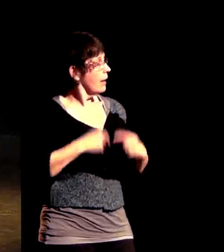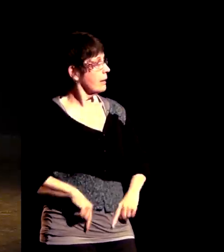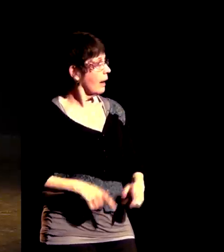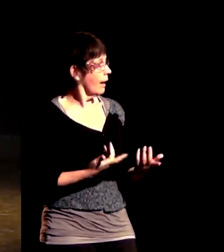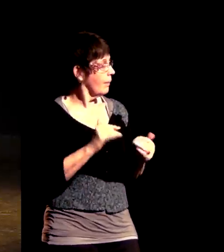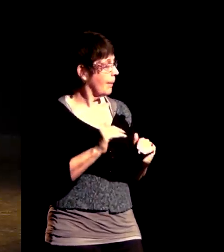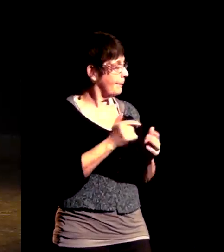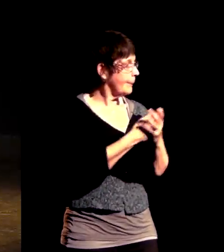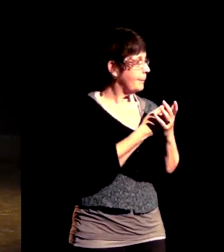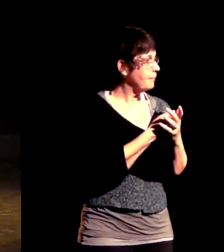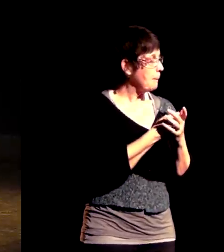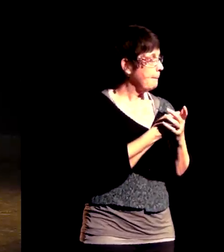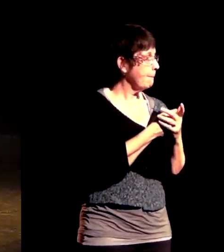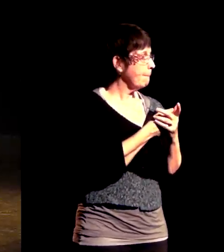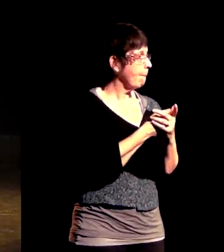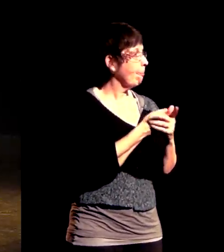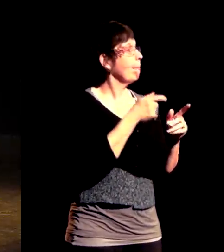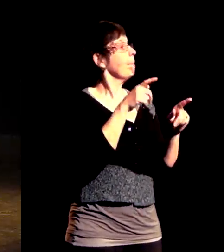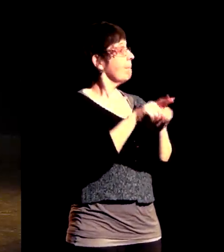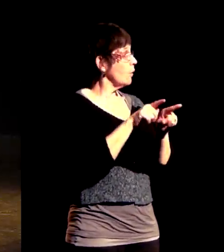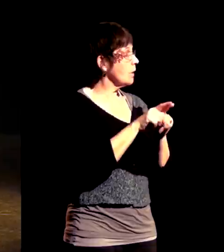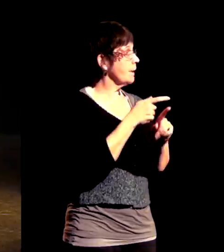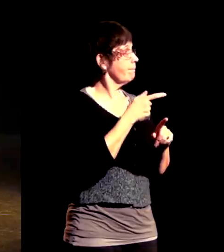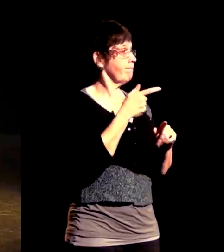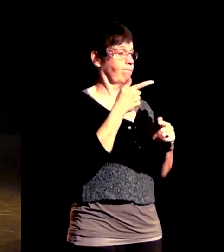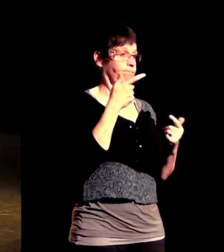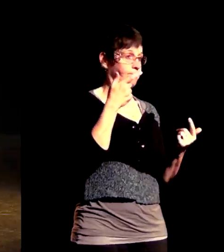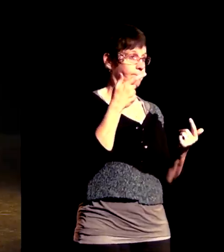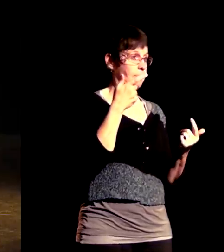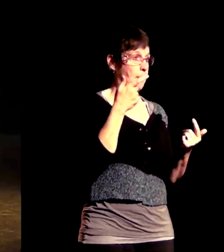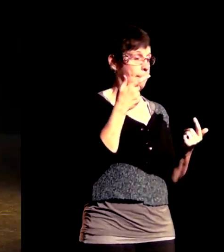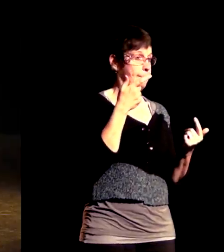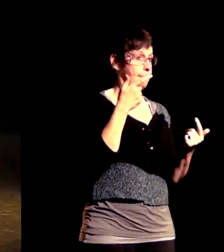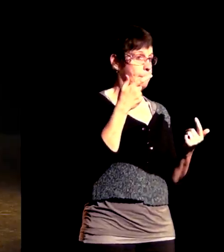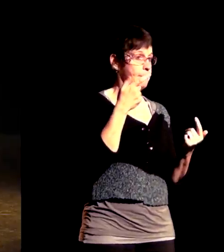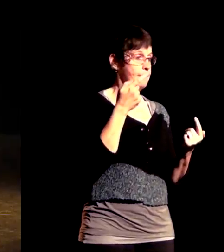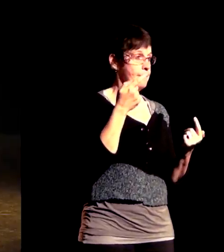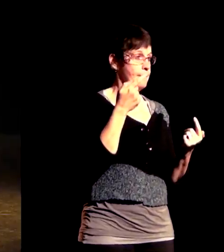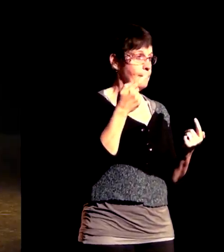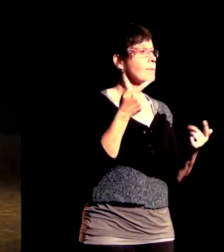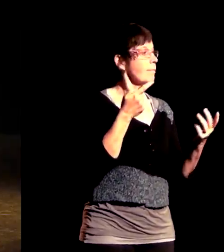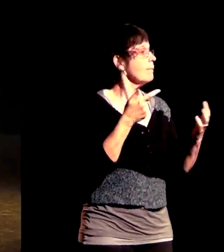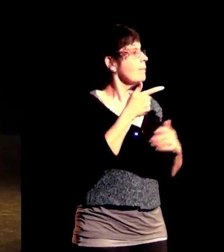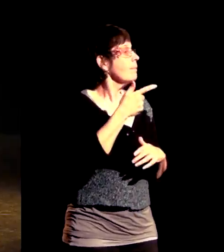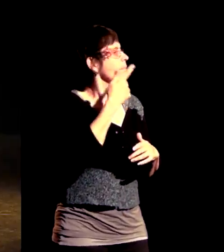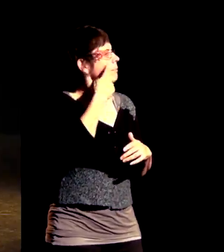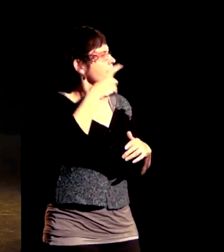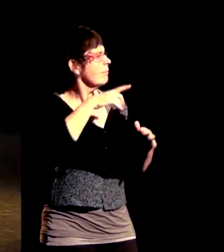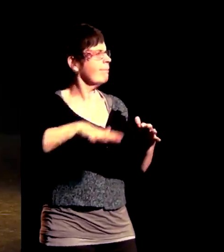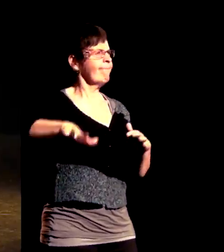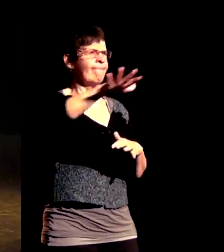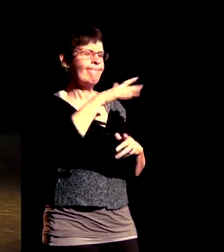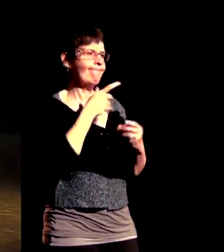truc qu'il fait, c'est que, puisqu'il a eu un deux poids, deux mesures, puisque je pense que tout le monde sent bien qu'il y a un malaise sur la question